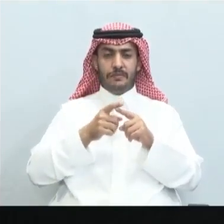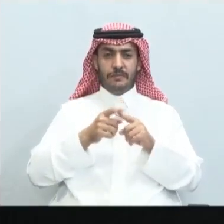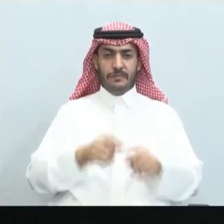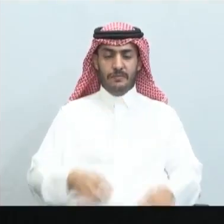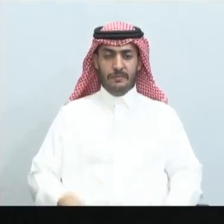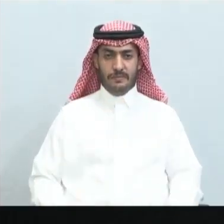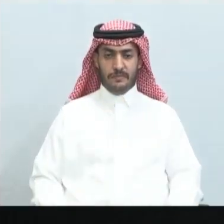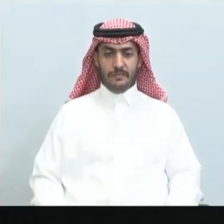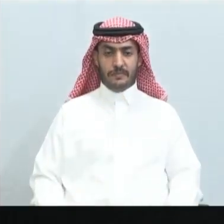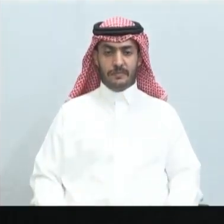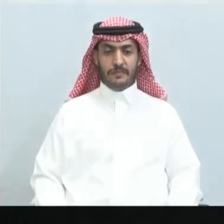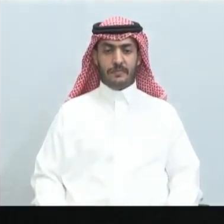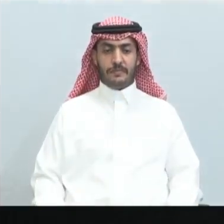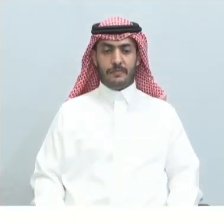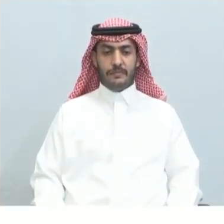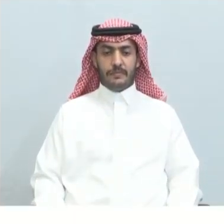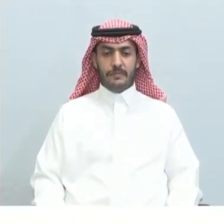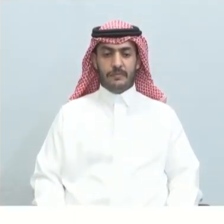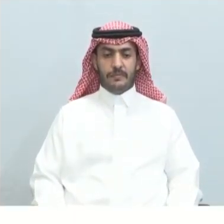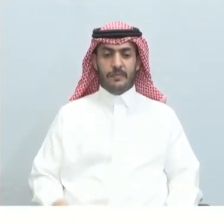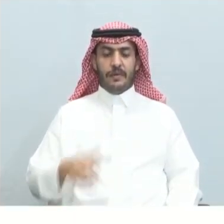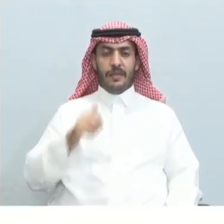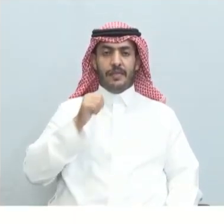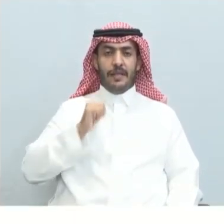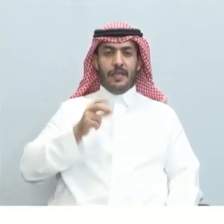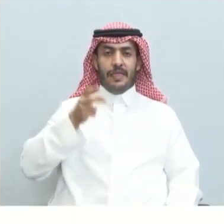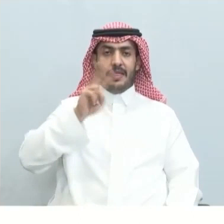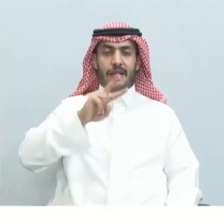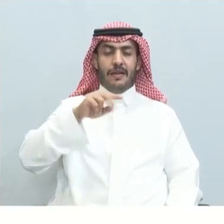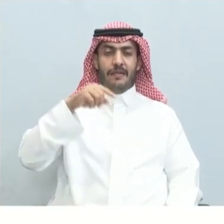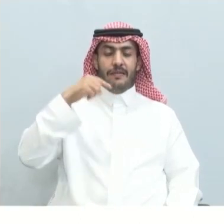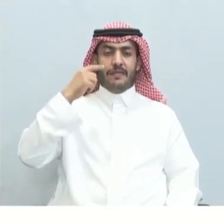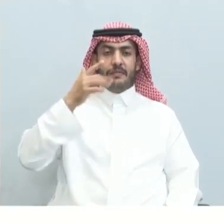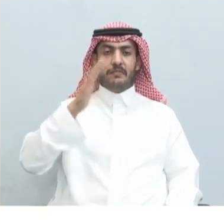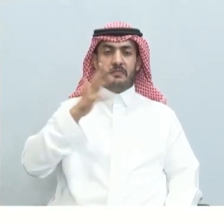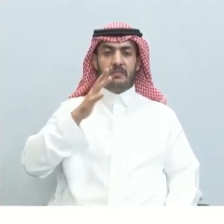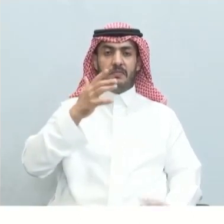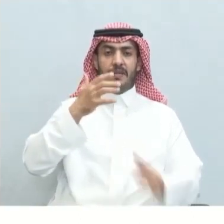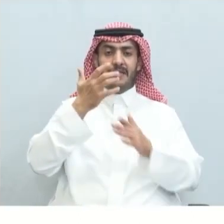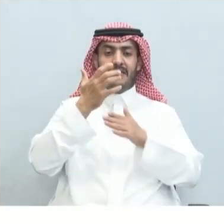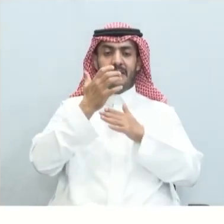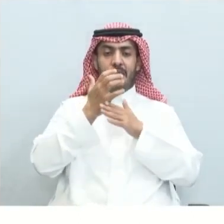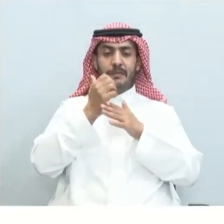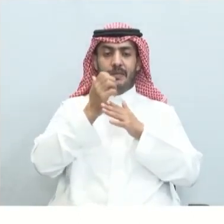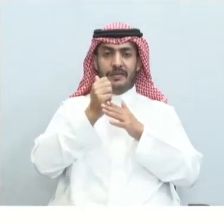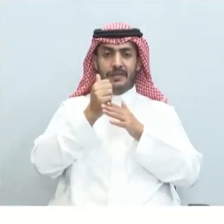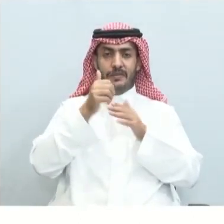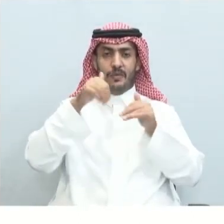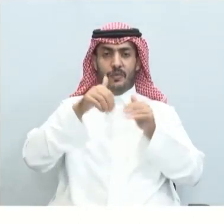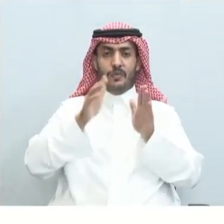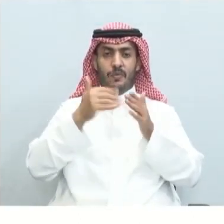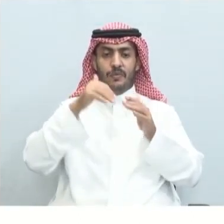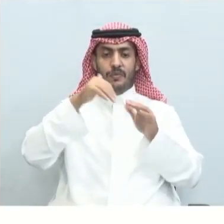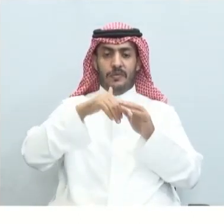انها مقص طالب اخر ذكر ان هناك دباسه